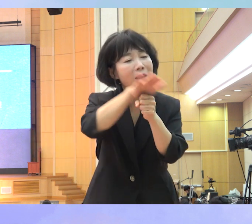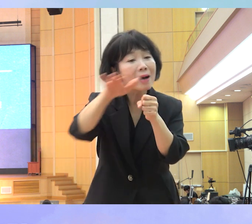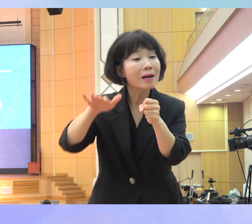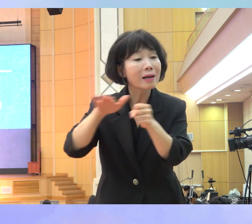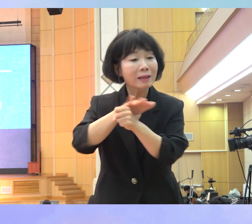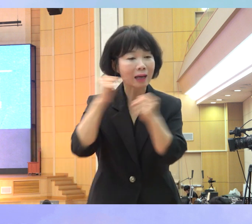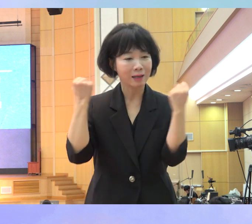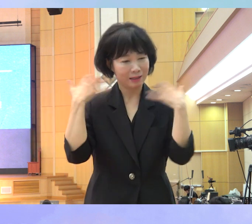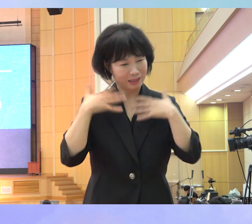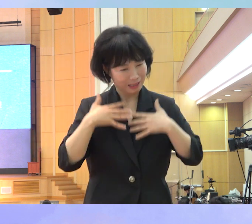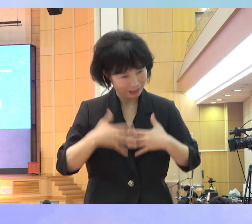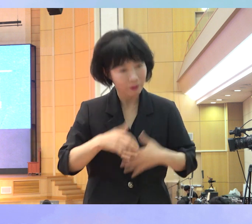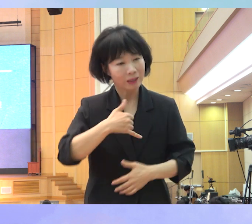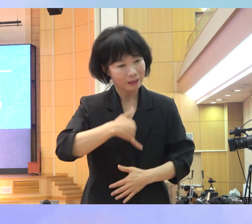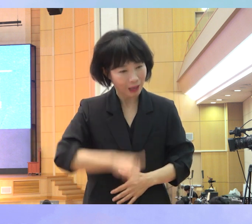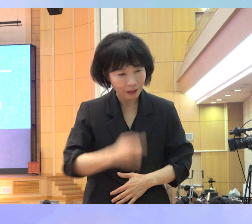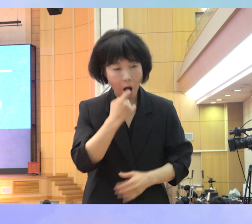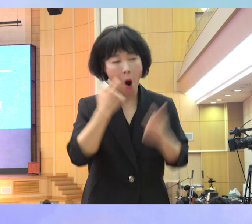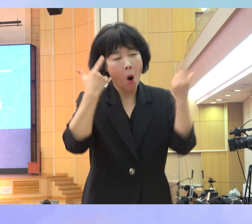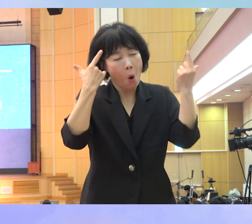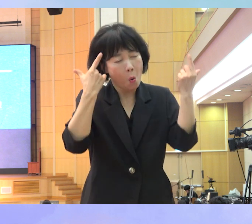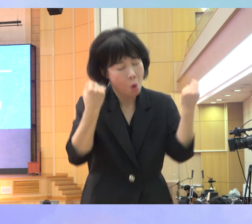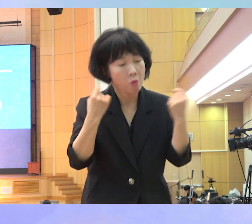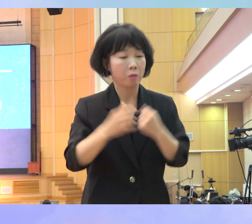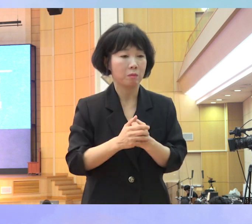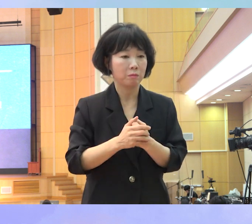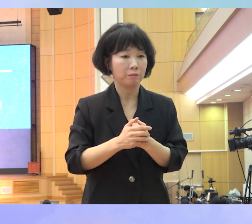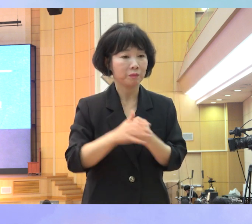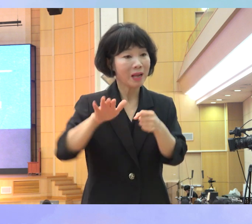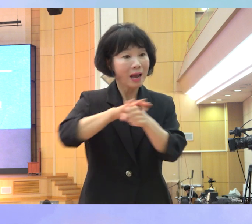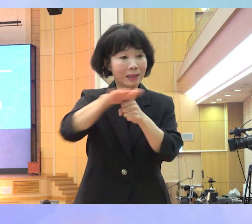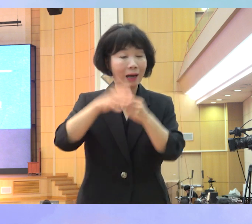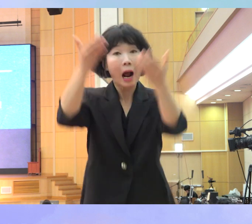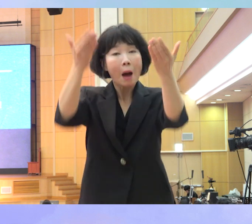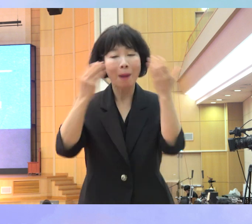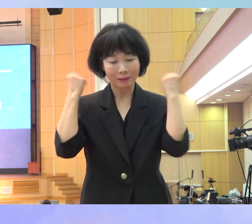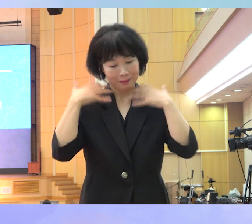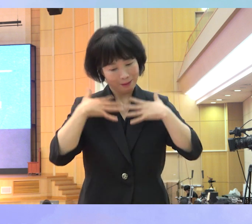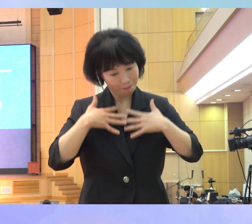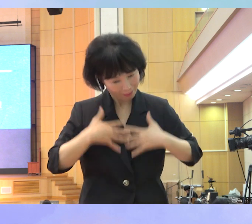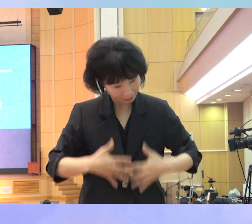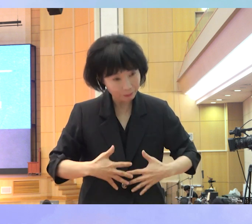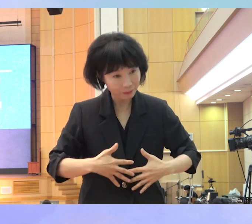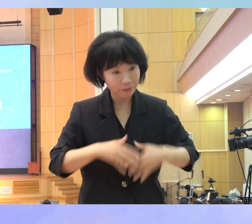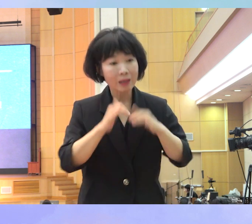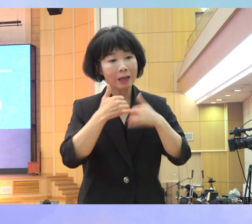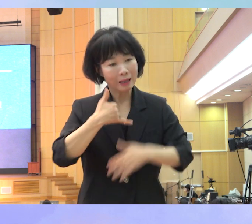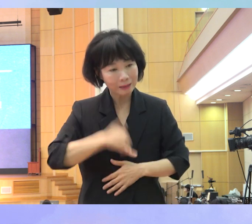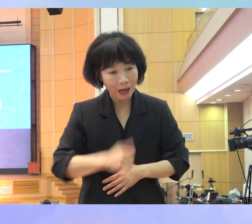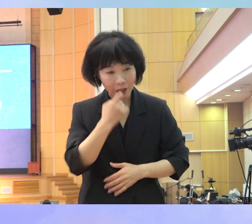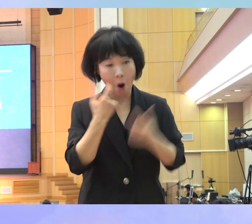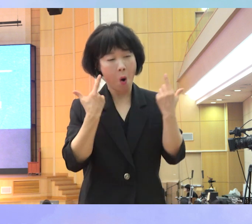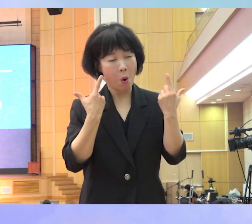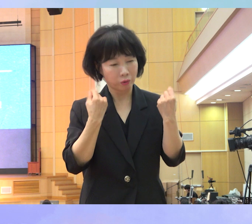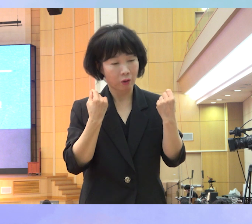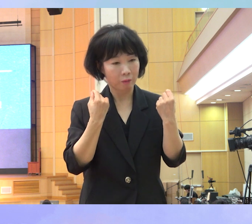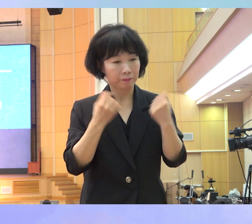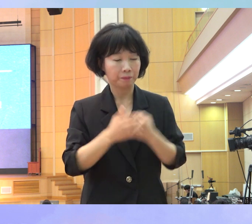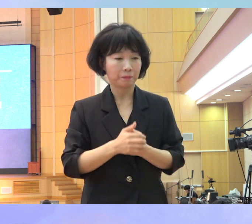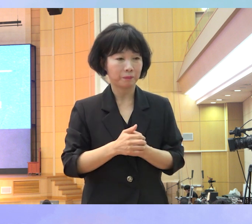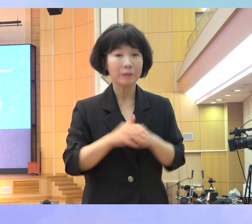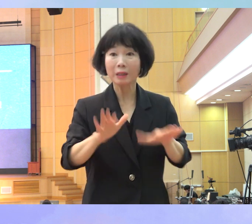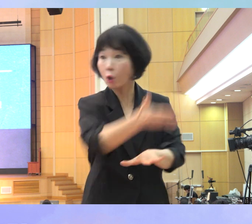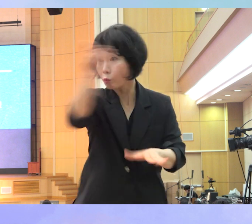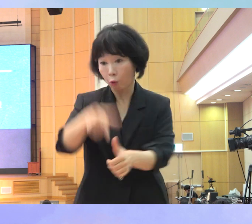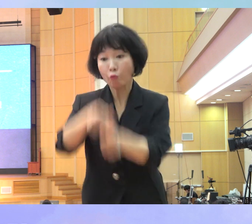입은 자녀같이, 잘 보세요. 벌써 표현력이 보세요. 사랑을 입은 자녀처럼 이제 구원을